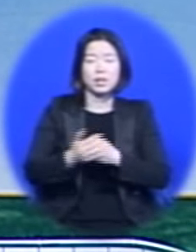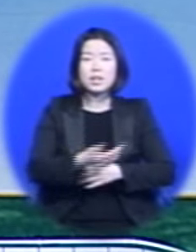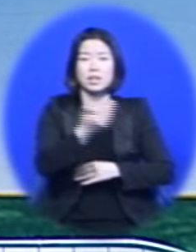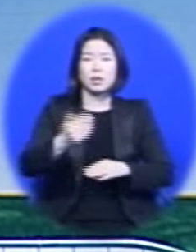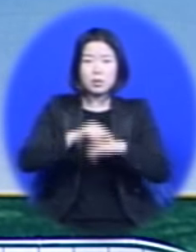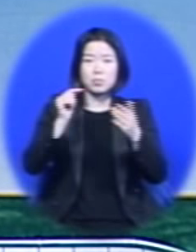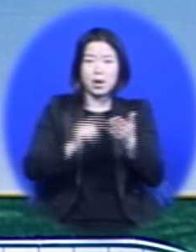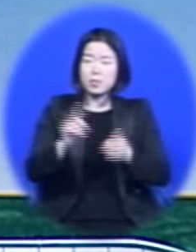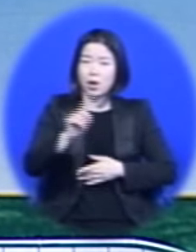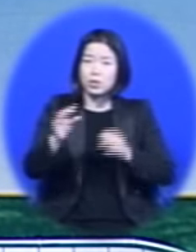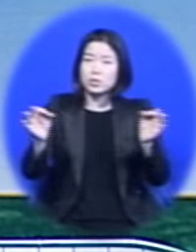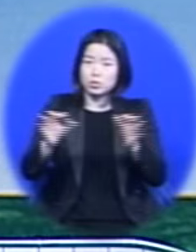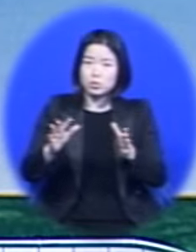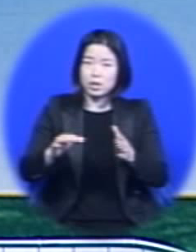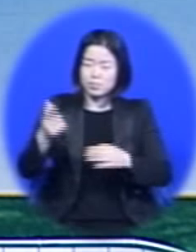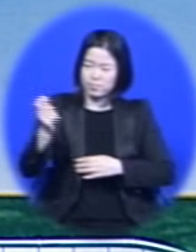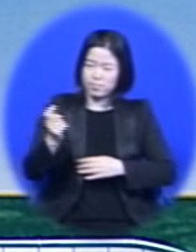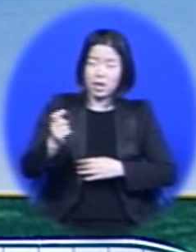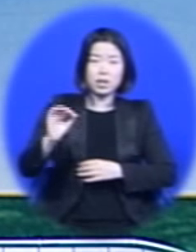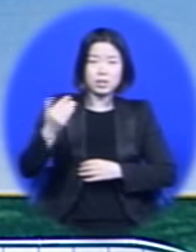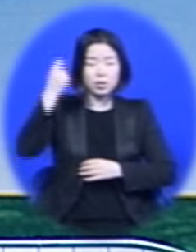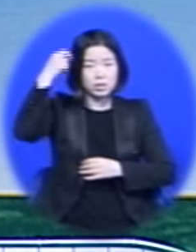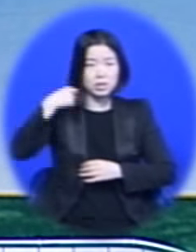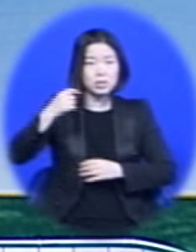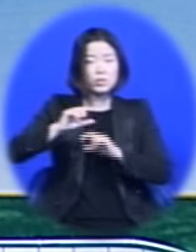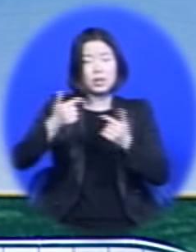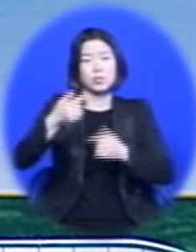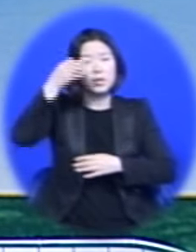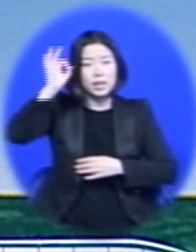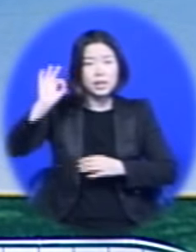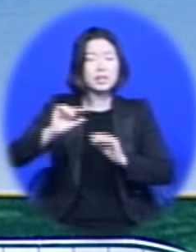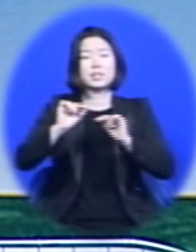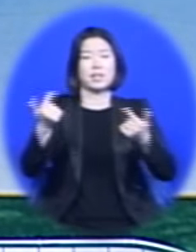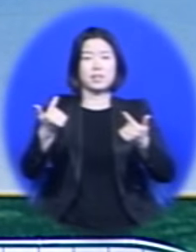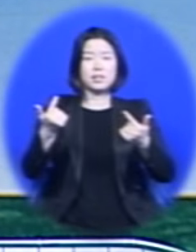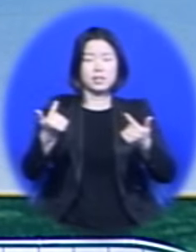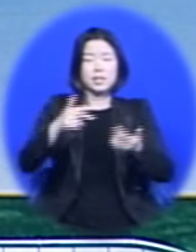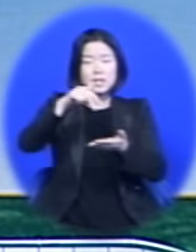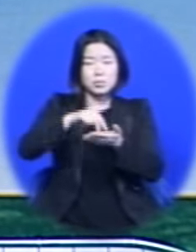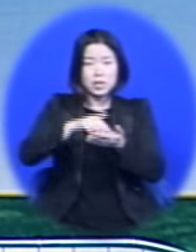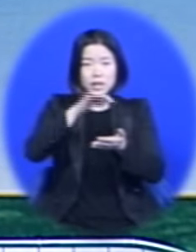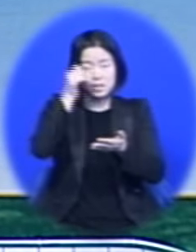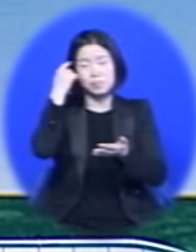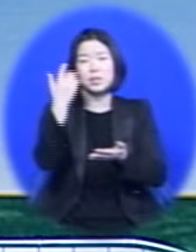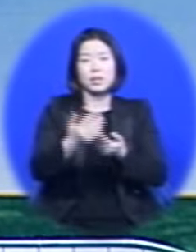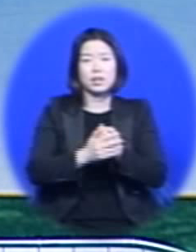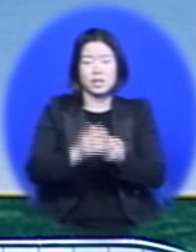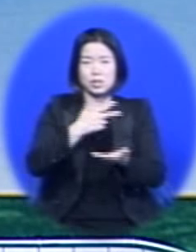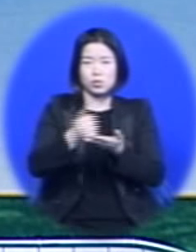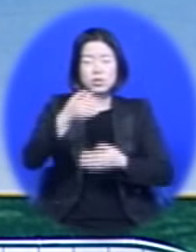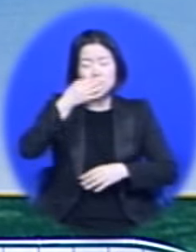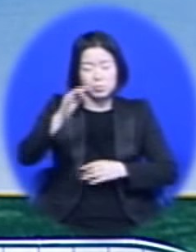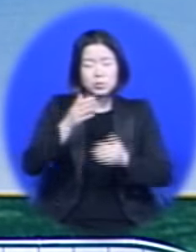어느 순간부터 굳어져 있어서 느껴지지도 않고 깨달아지지도 않는 상태에 빠져 있지는 않습니까? 주님을